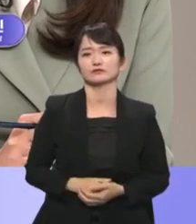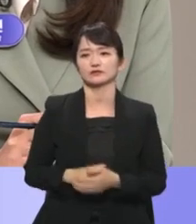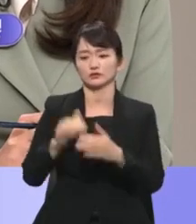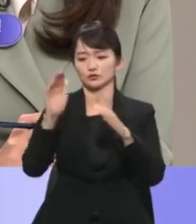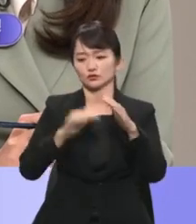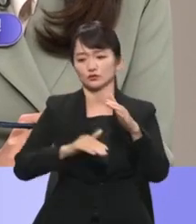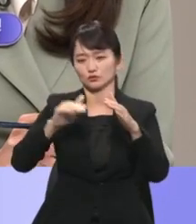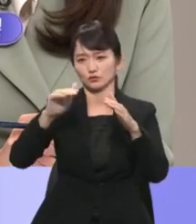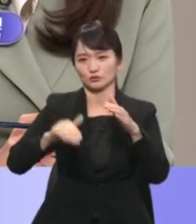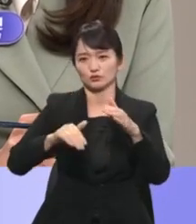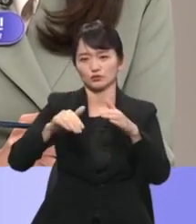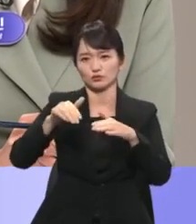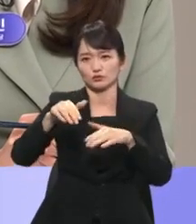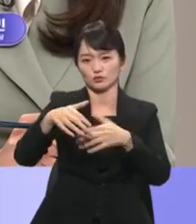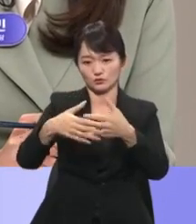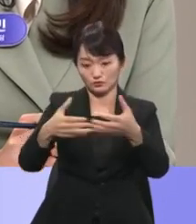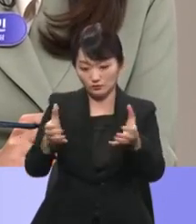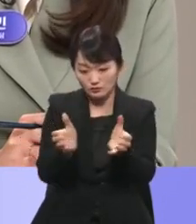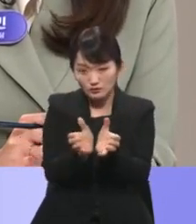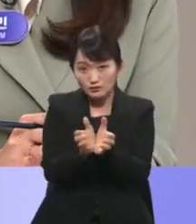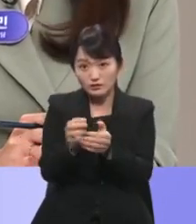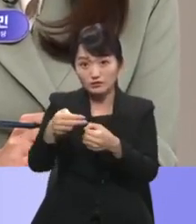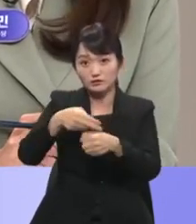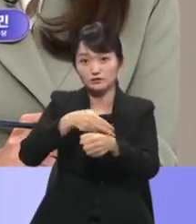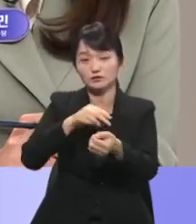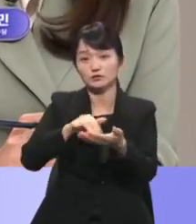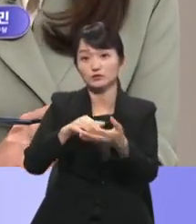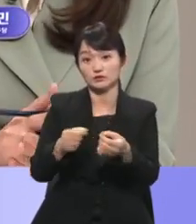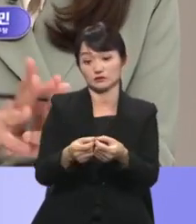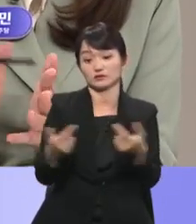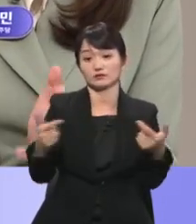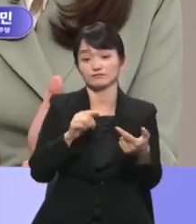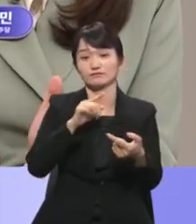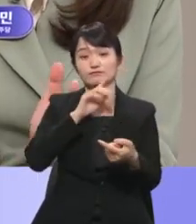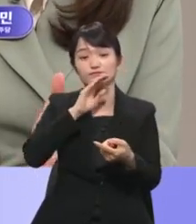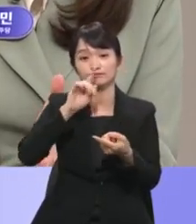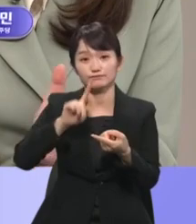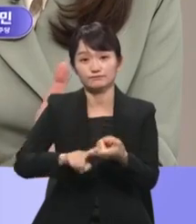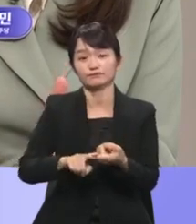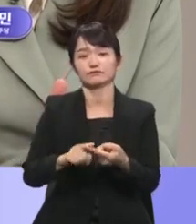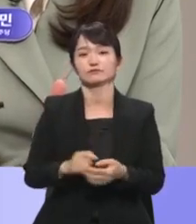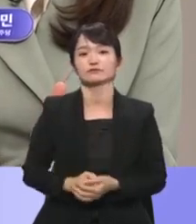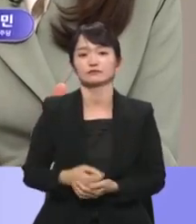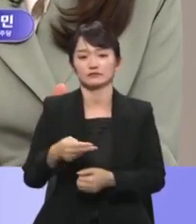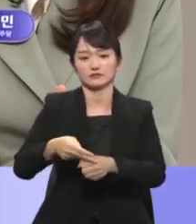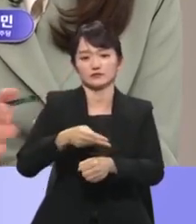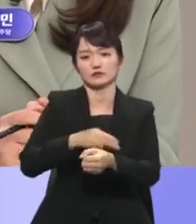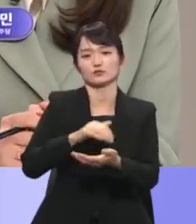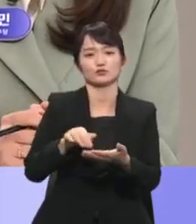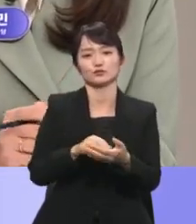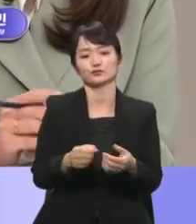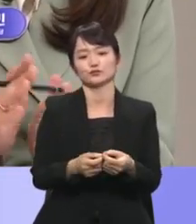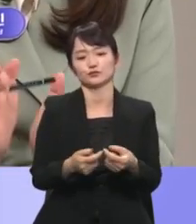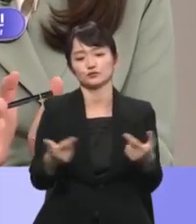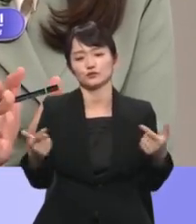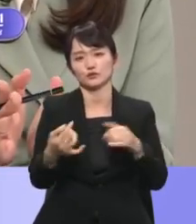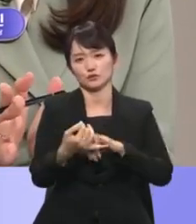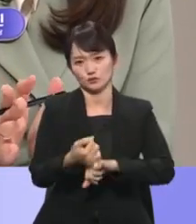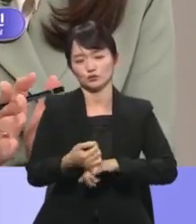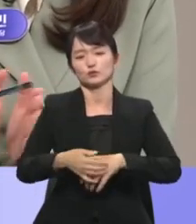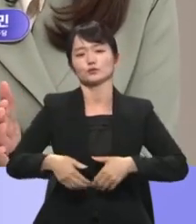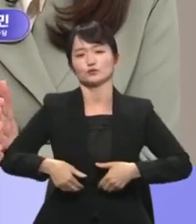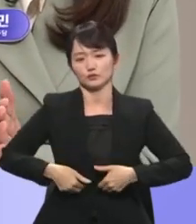영역에서 복무할 수 있는 의사의 수를 늘리는 것은 당연한 일이고 어떻게 보면 의사의 공급의 풀 자체를 늘려서 필수적인 진료